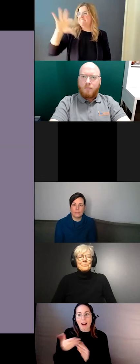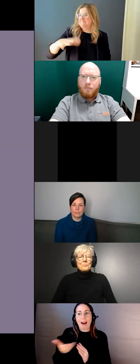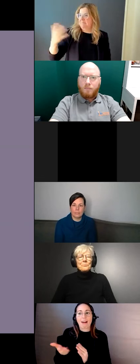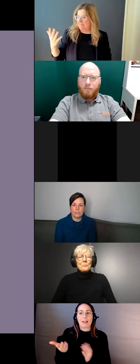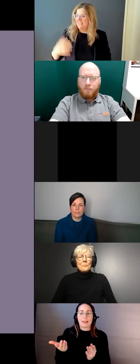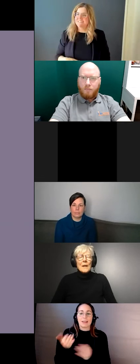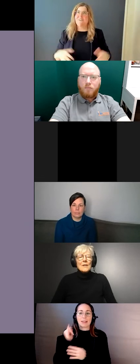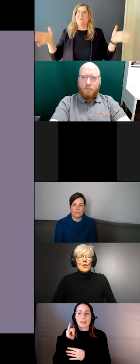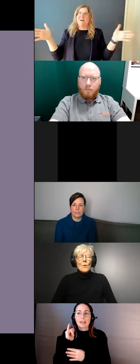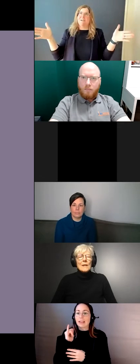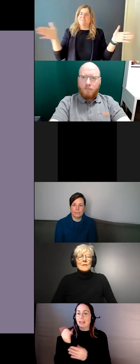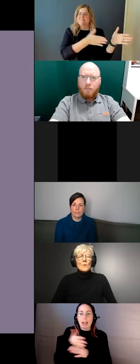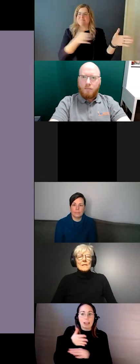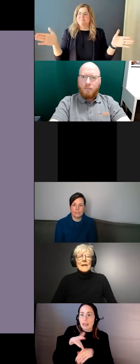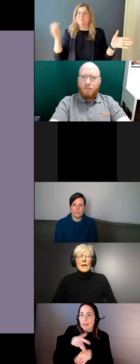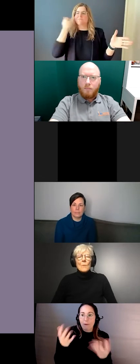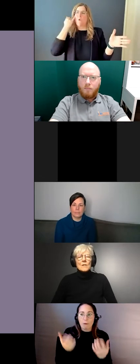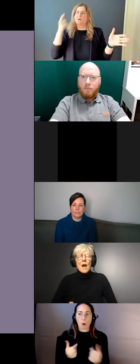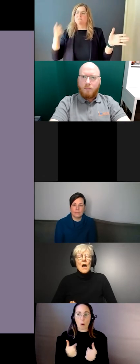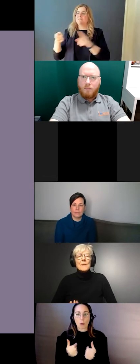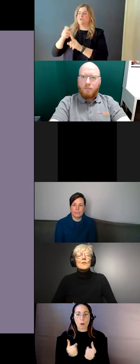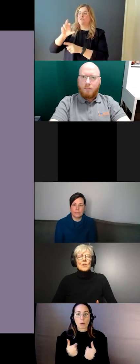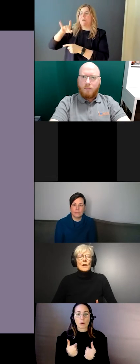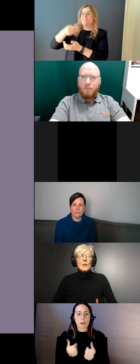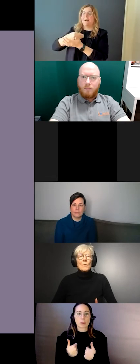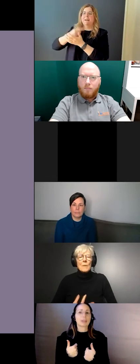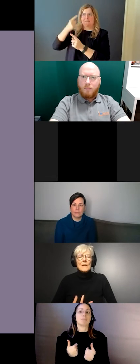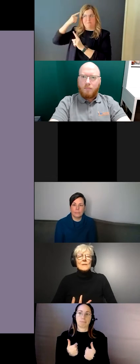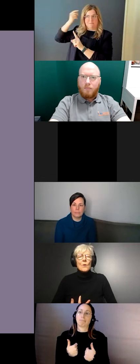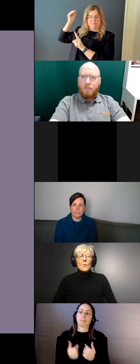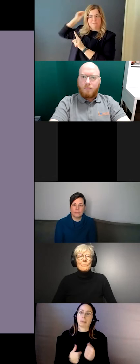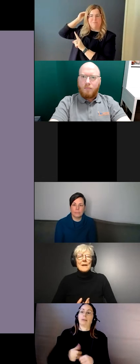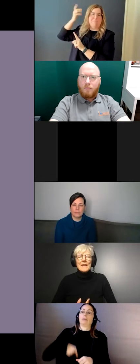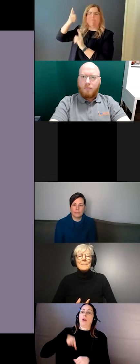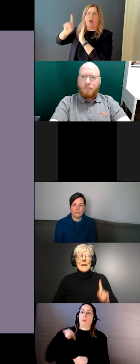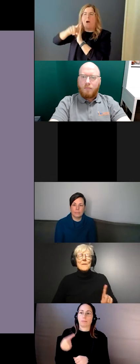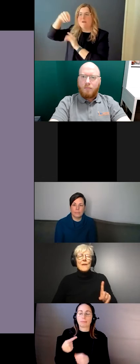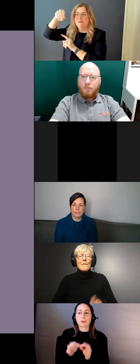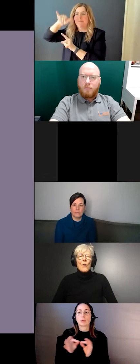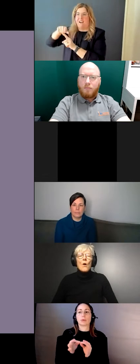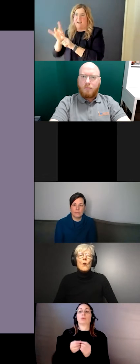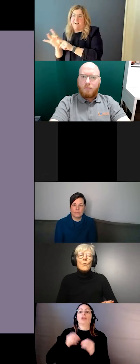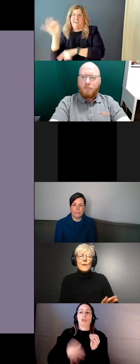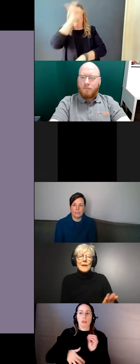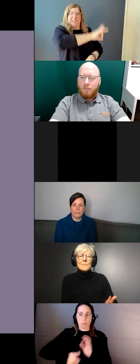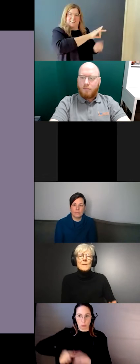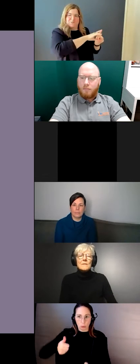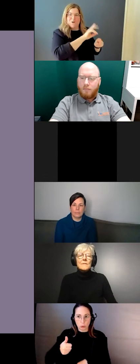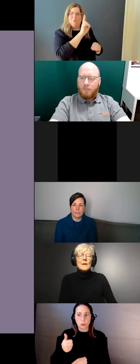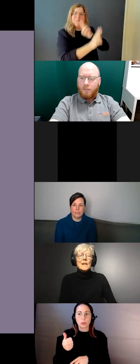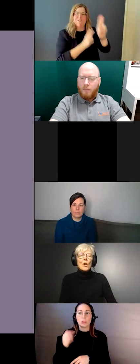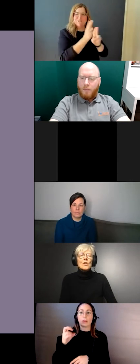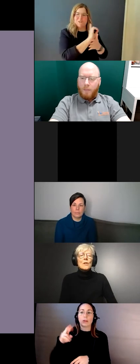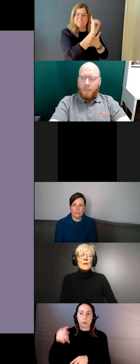soit, ça va prendre plus de temps, ça va coûter plus cher. Donc, CryptMoney, ça me fait réfléchir